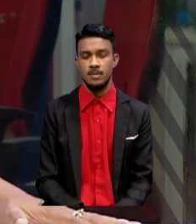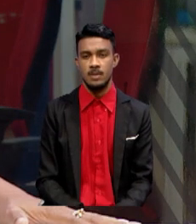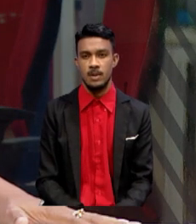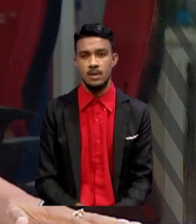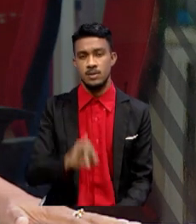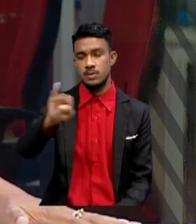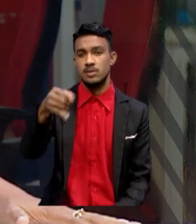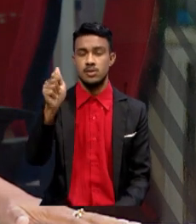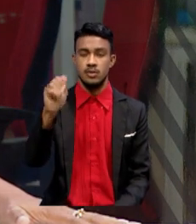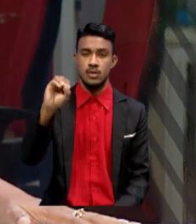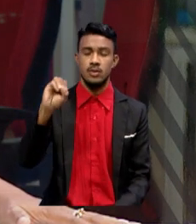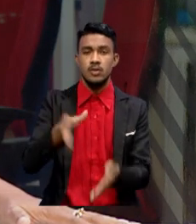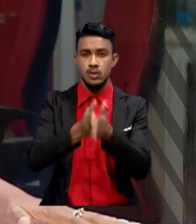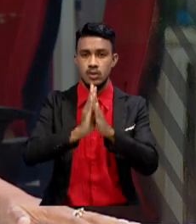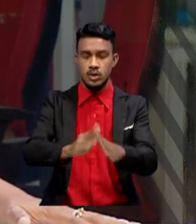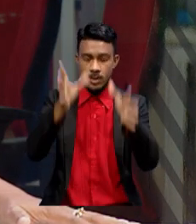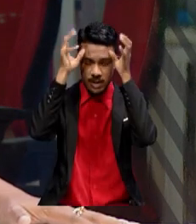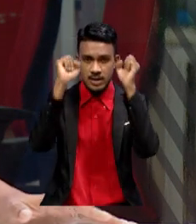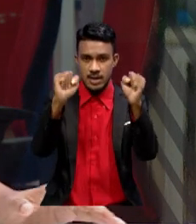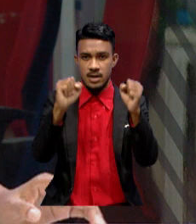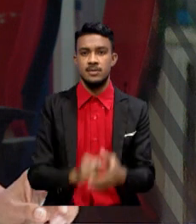João Mendonça, o seu apoio para Presidente da República.